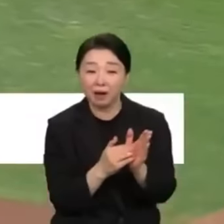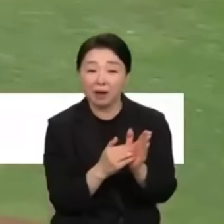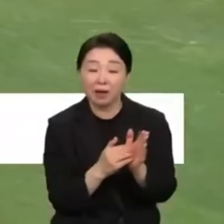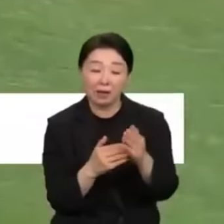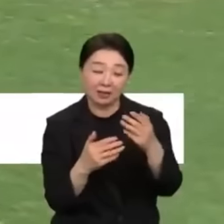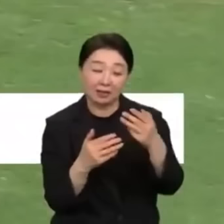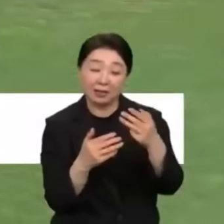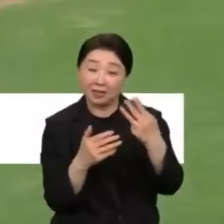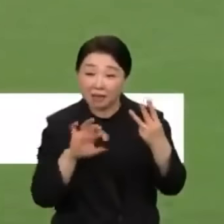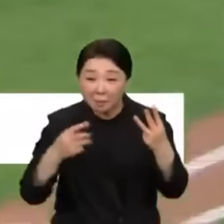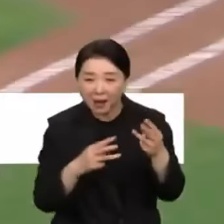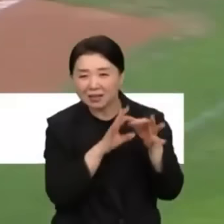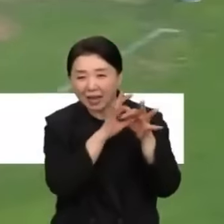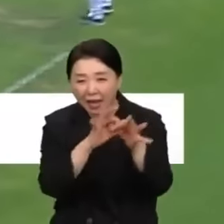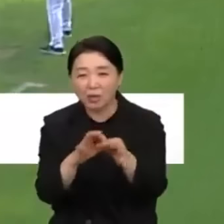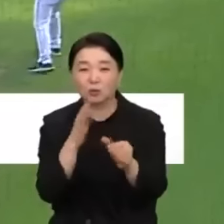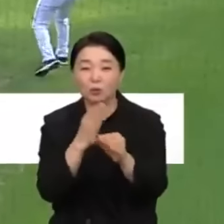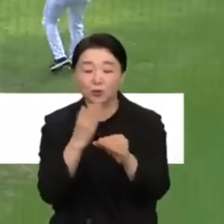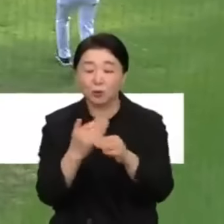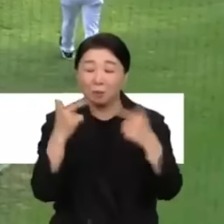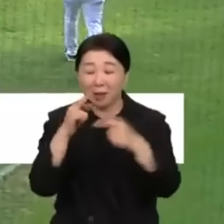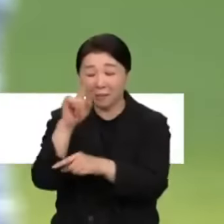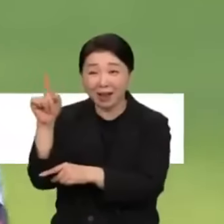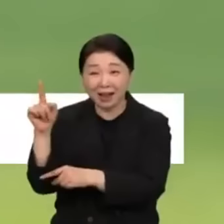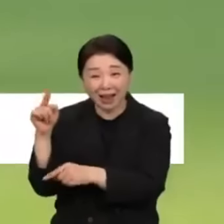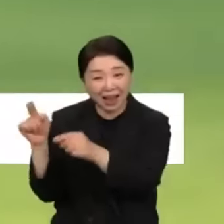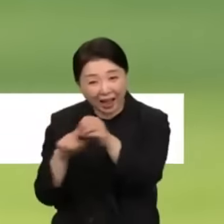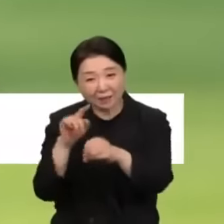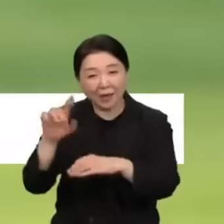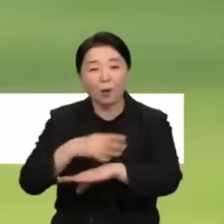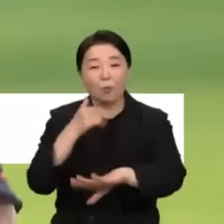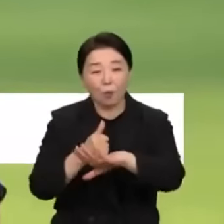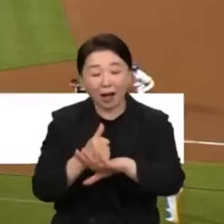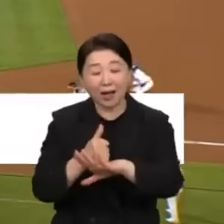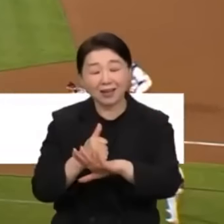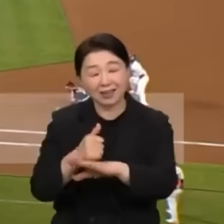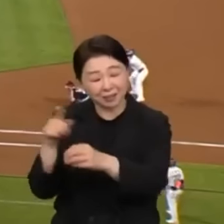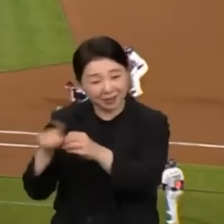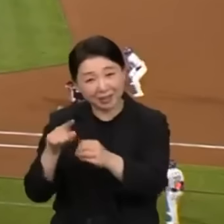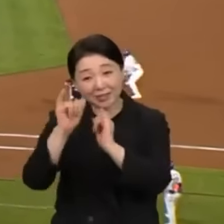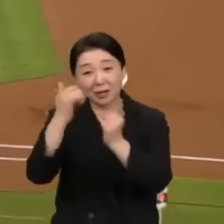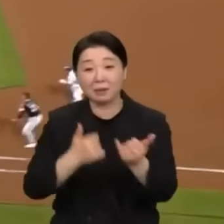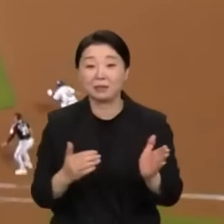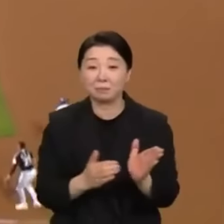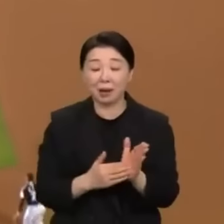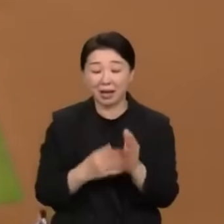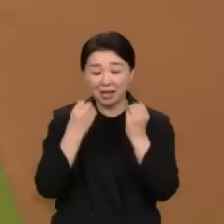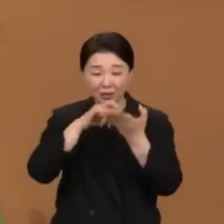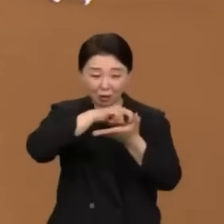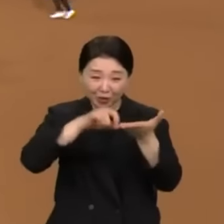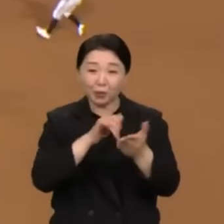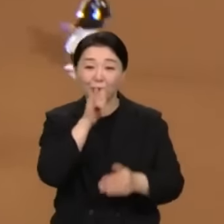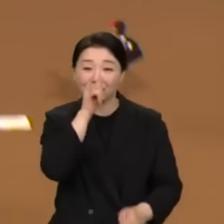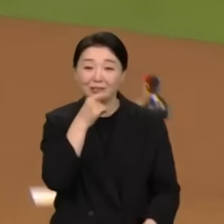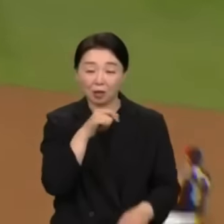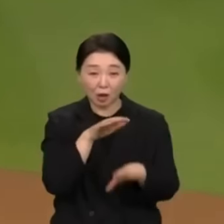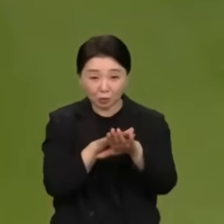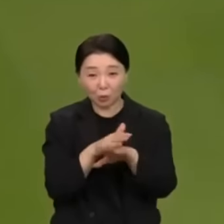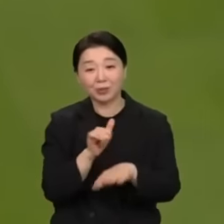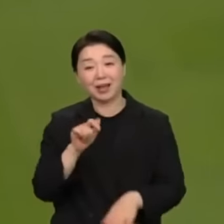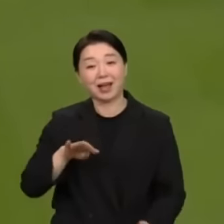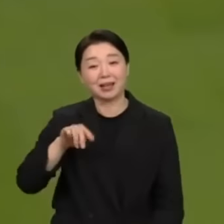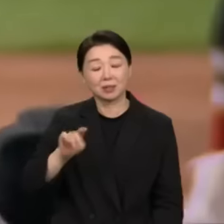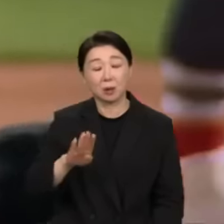유지하고 4차례 안타왕을 받아 KBO 리그 최다 수상을 기록했습니다. 최고 기록을 써내려가면서도 손아섭은